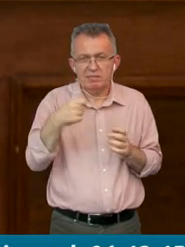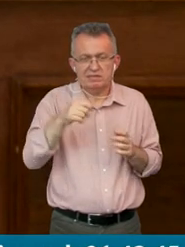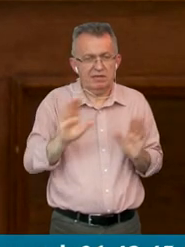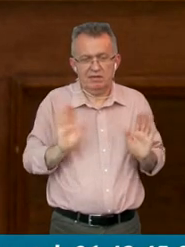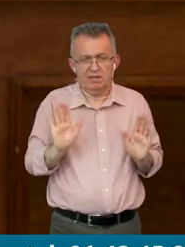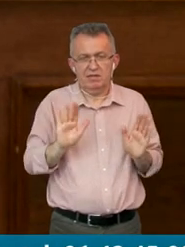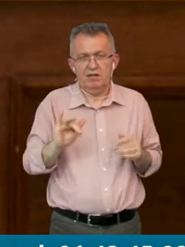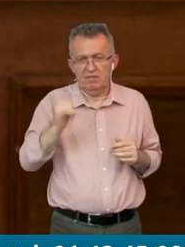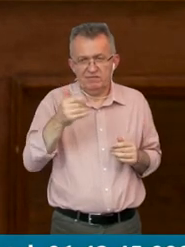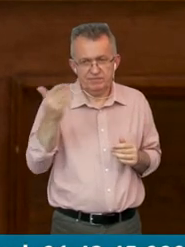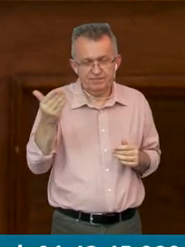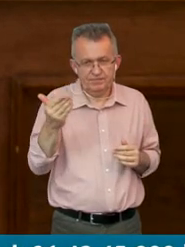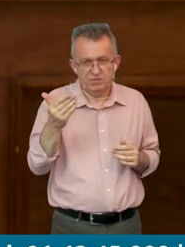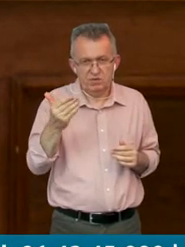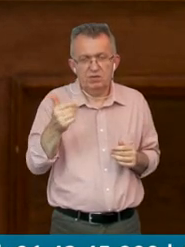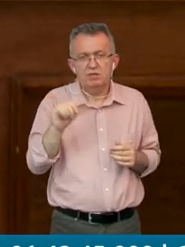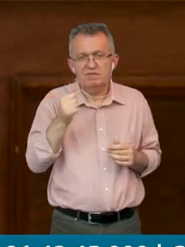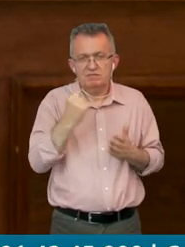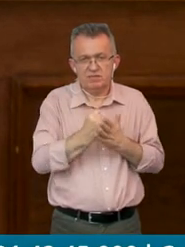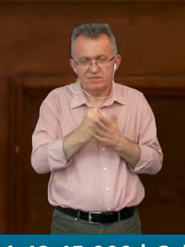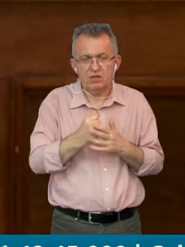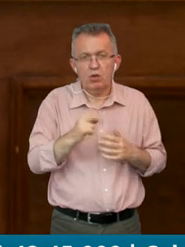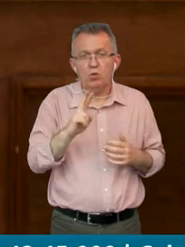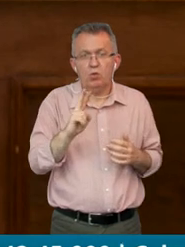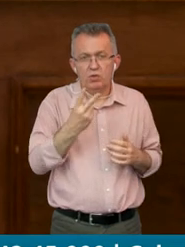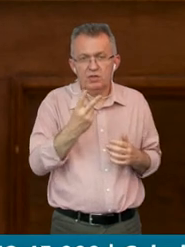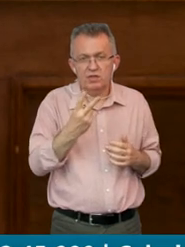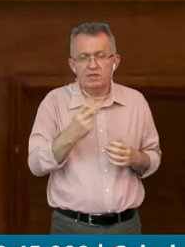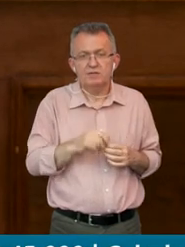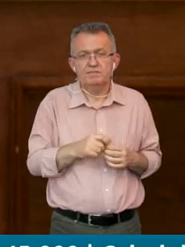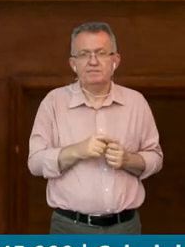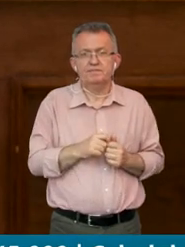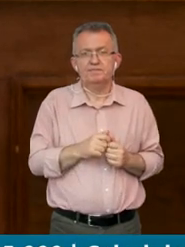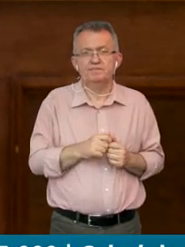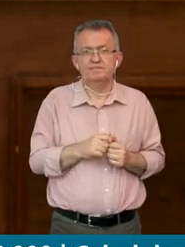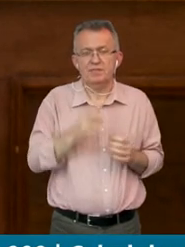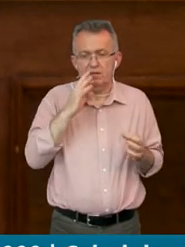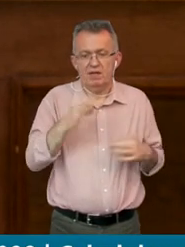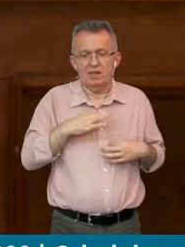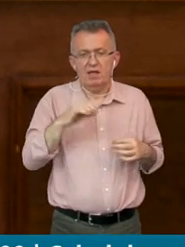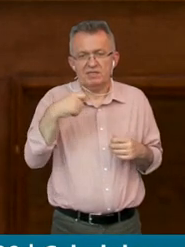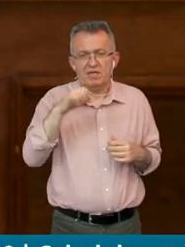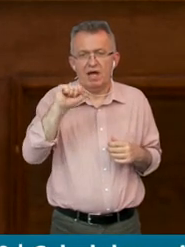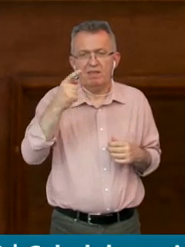to pierwsza poprawka. Natomiast druga jest taka, że pan prezydent